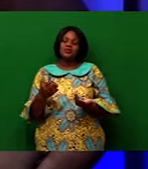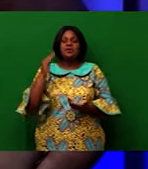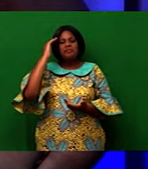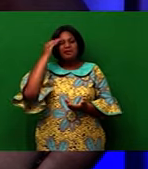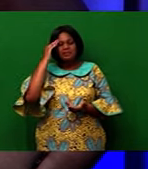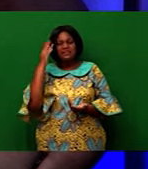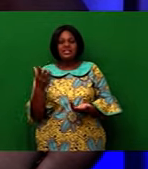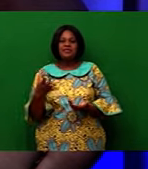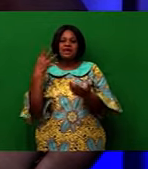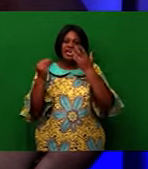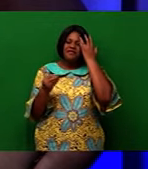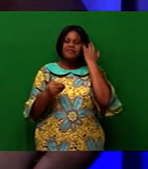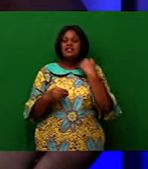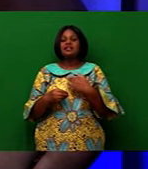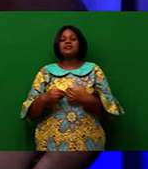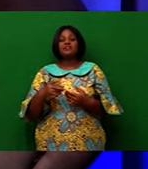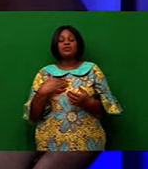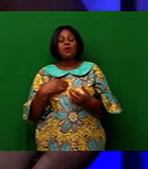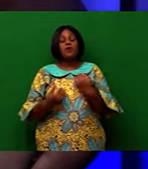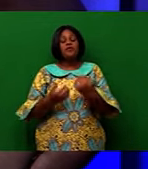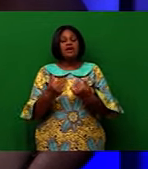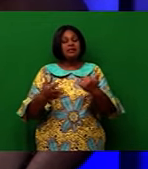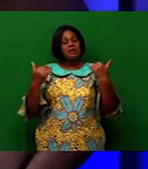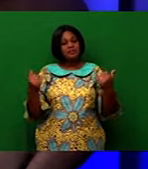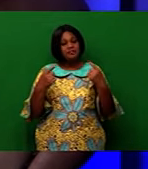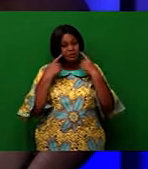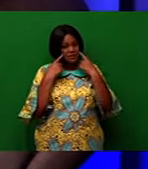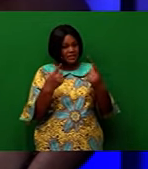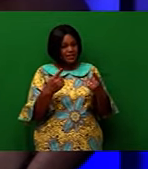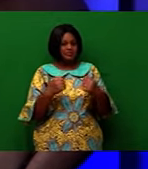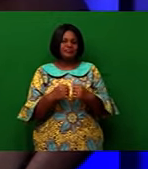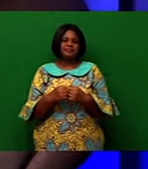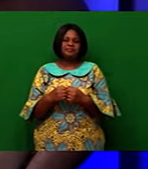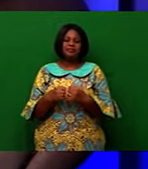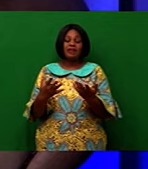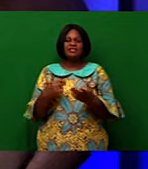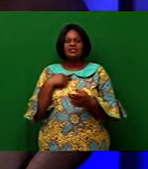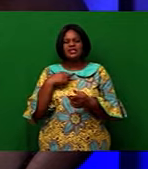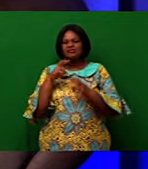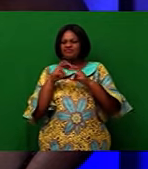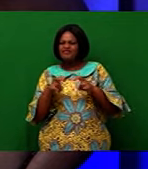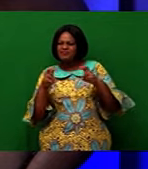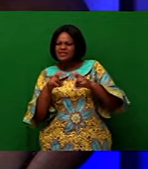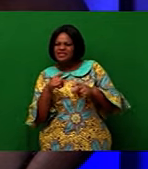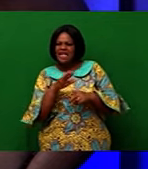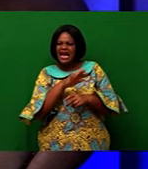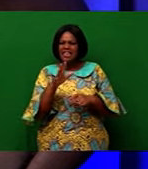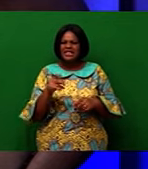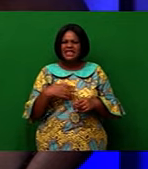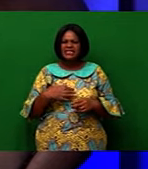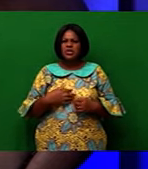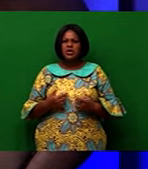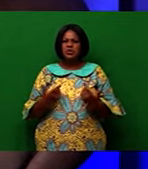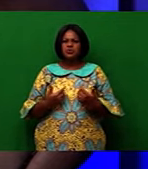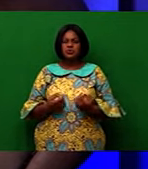Handiti muri kuvaona vana vedu venyika itsva vari kuzvitarisa. Takatarisa nyaya iyo ndozva kuti izvozvi kune vamwe vatotadza